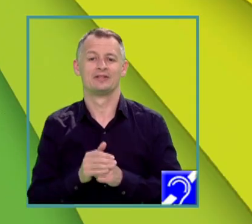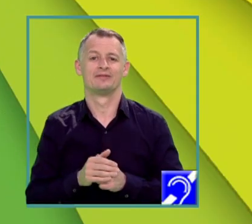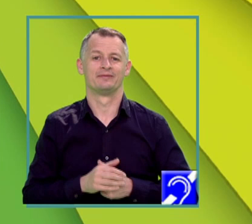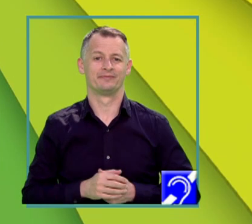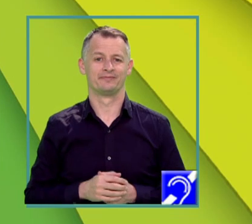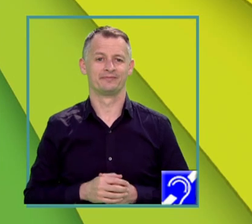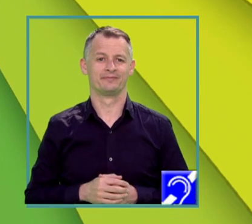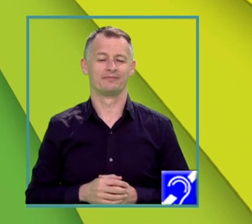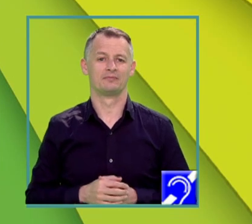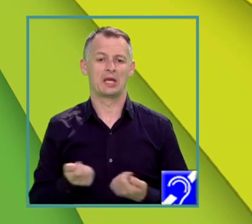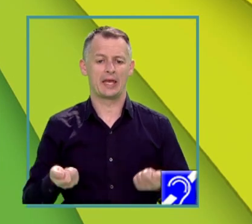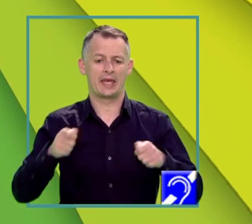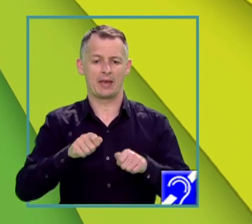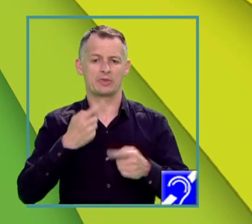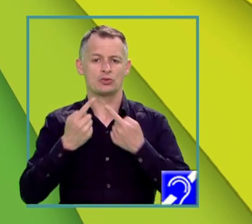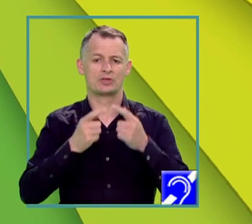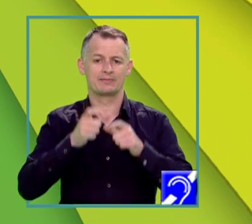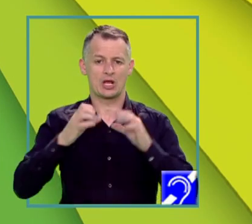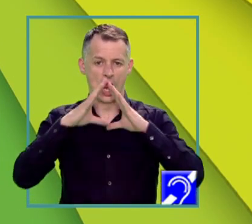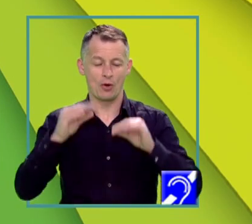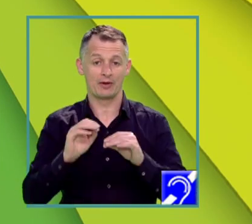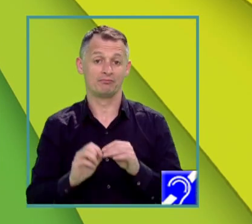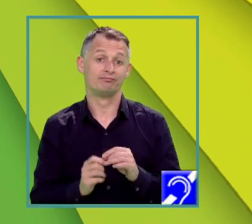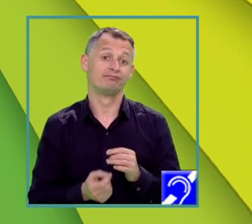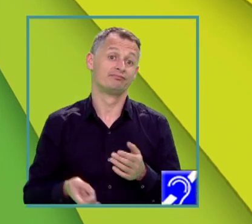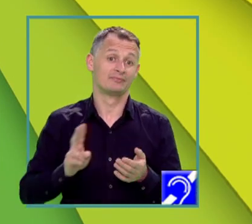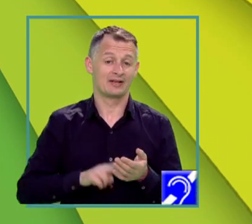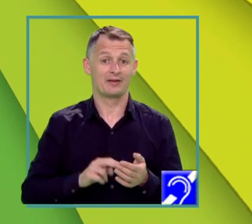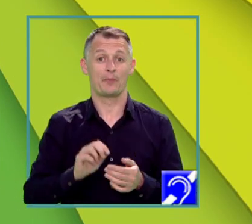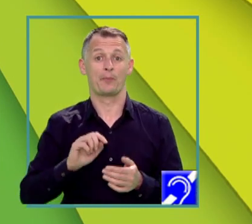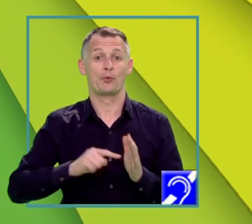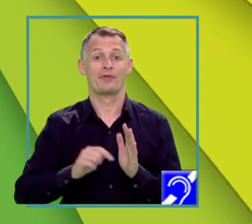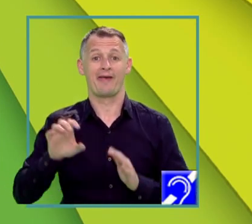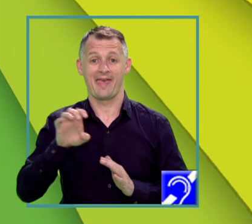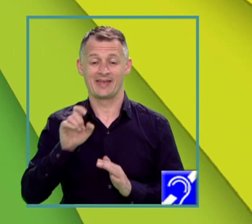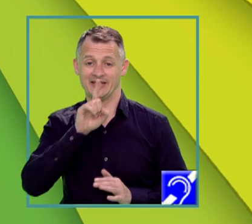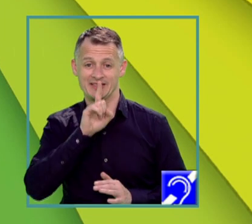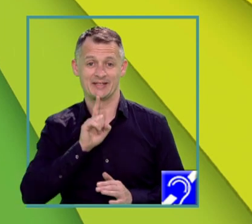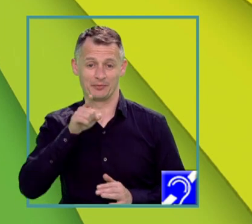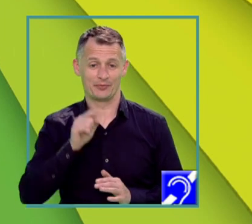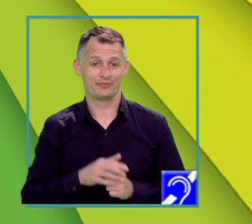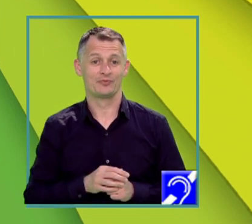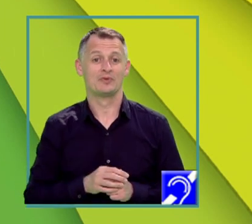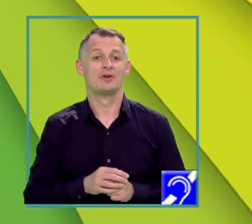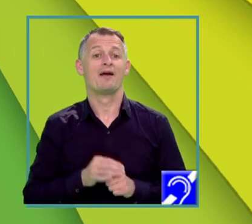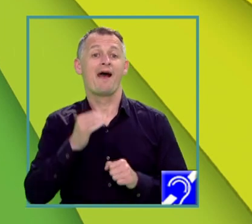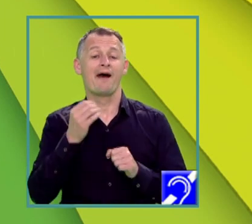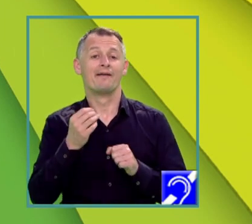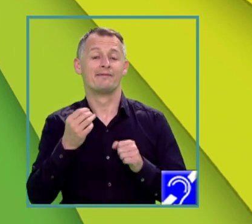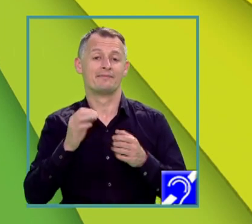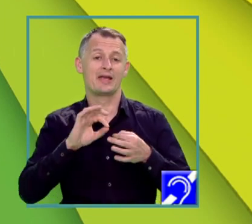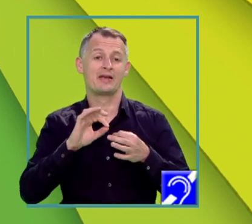încheiem discuția despre România cu un nou punct eos-1d data asta e altă verbul a enumera patru